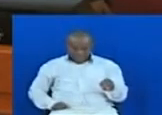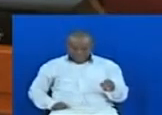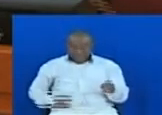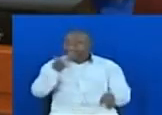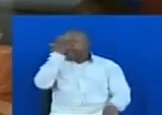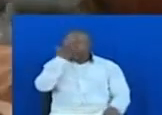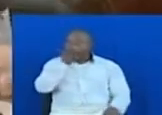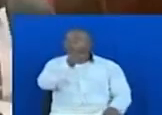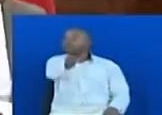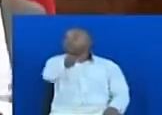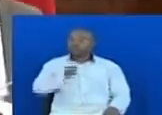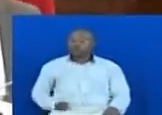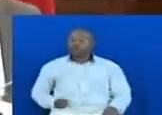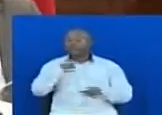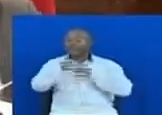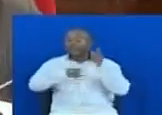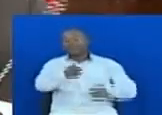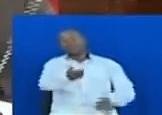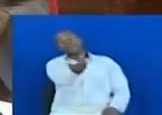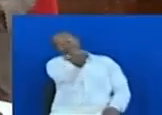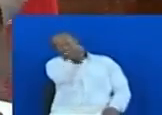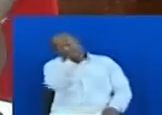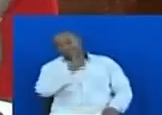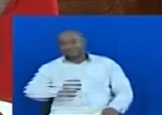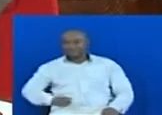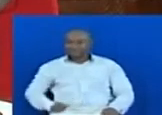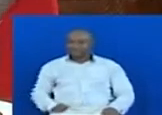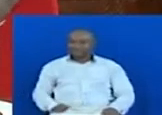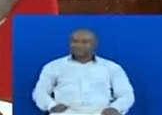Naomba uendelee na mchango wako.